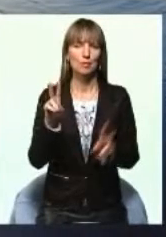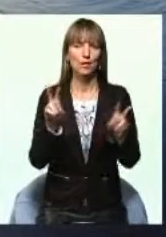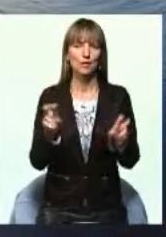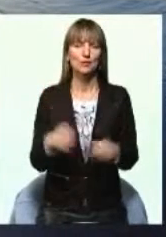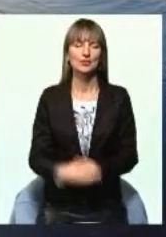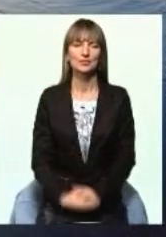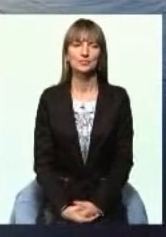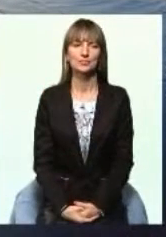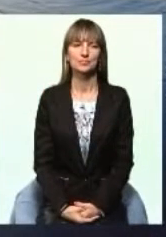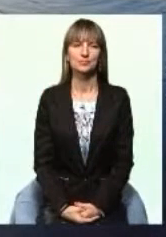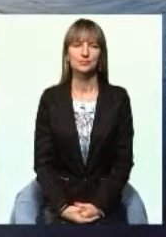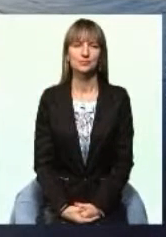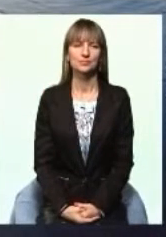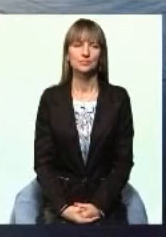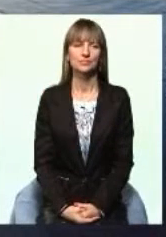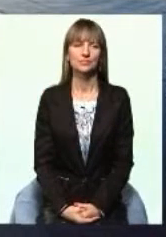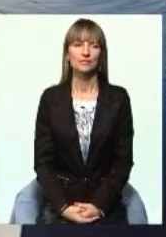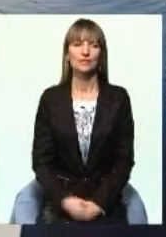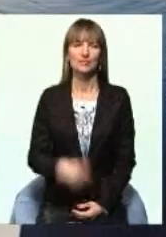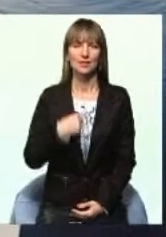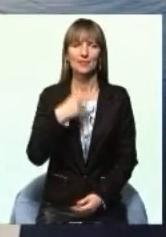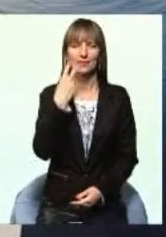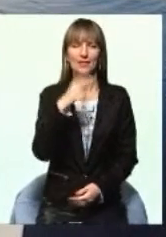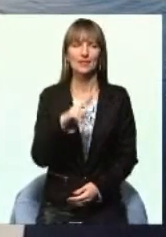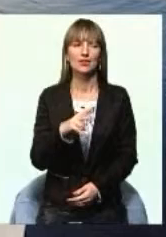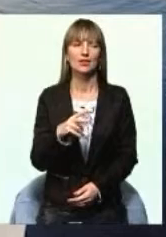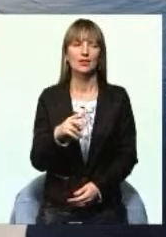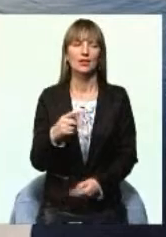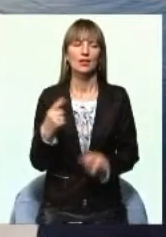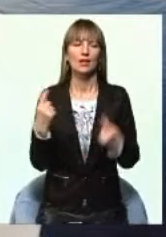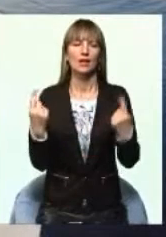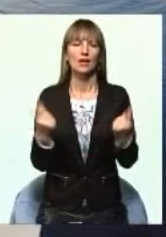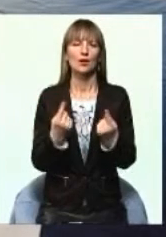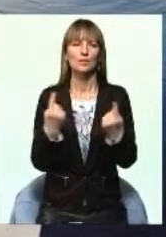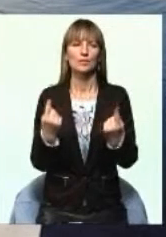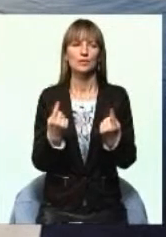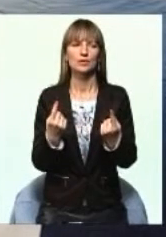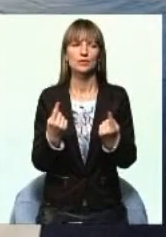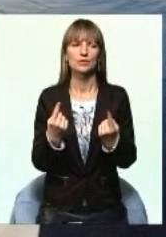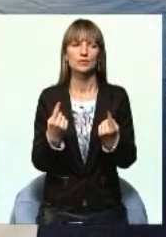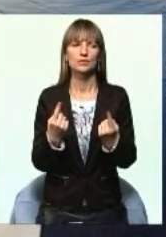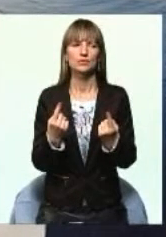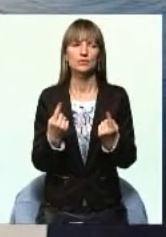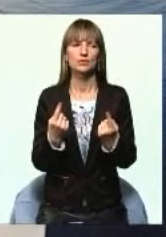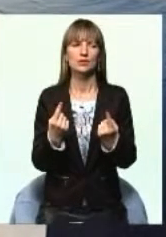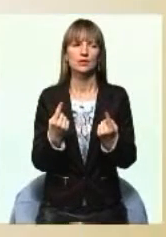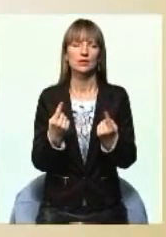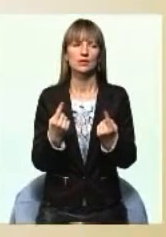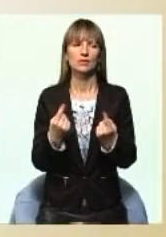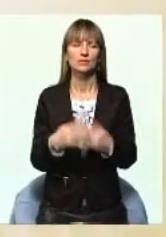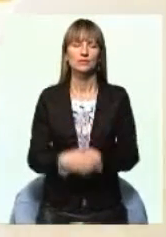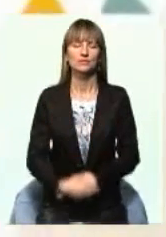Запорожцев. Я видела. Ну, обычно я играю в игру одну у мамы на телефоне, и вот там, короче,